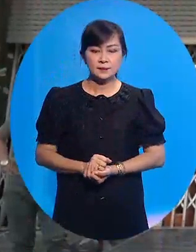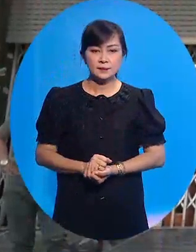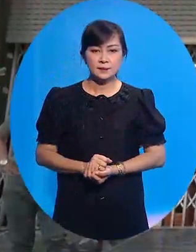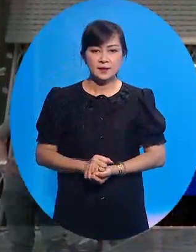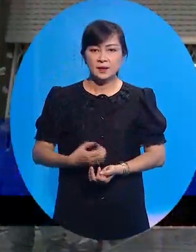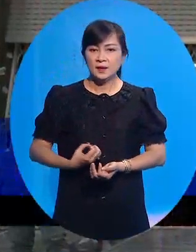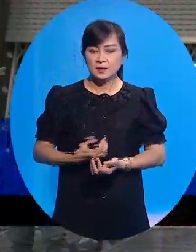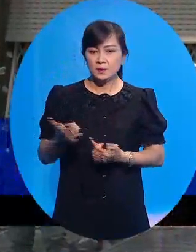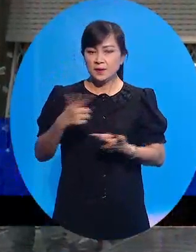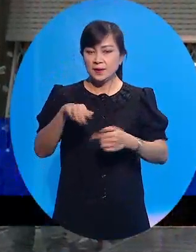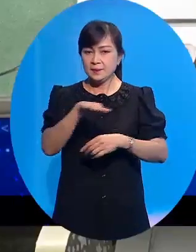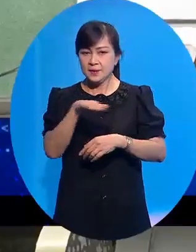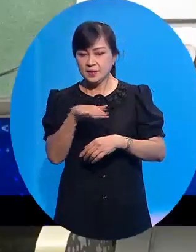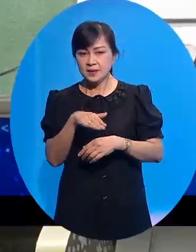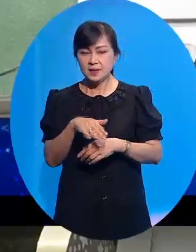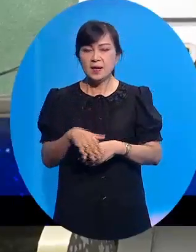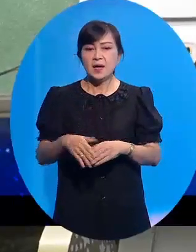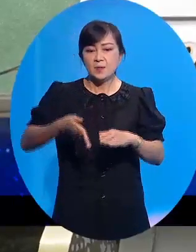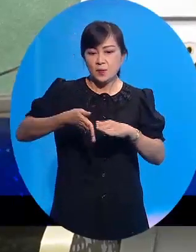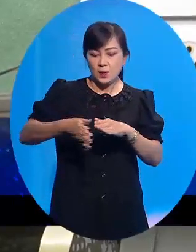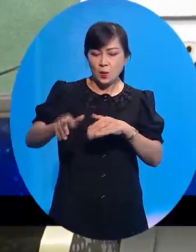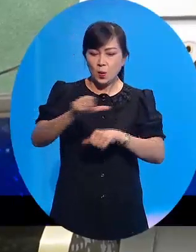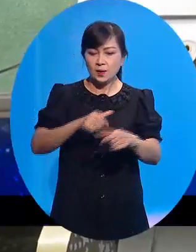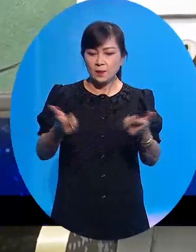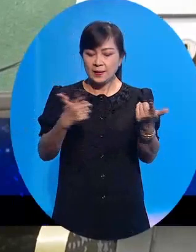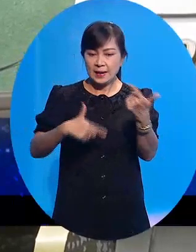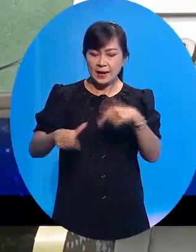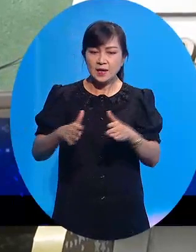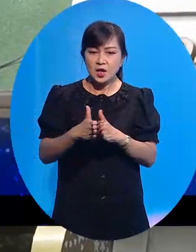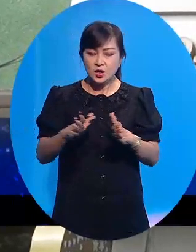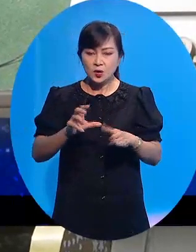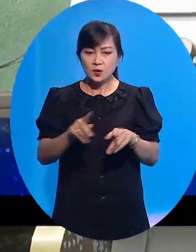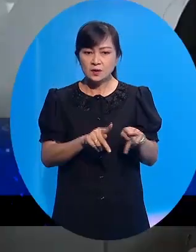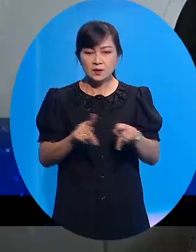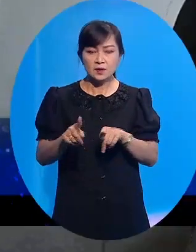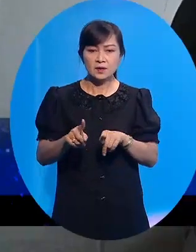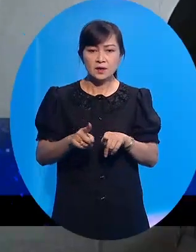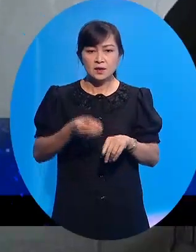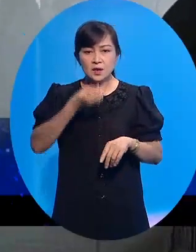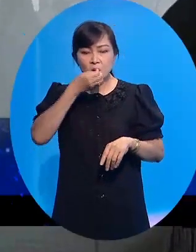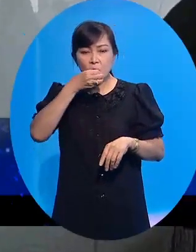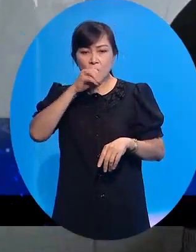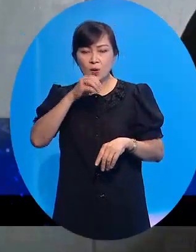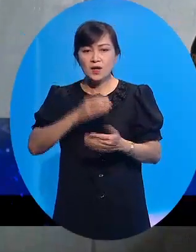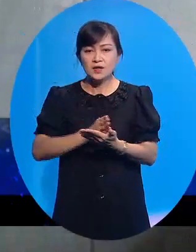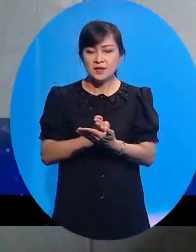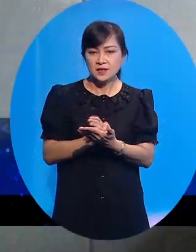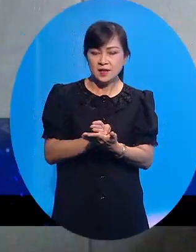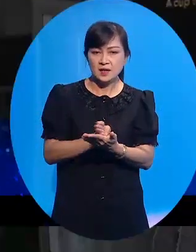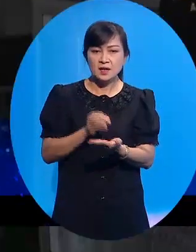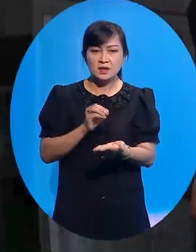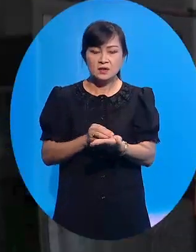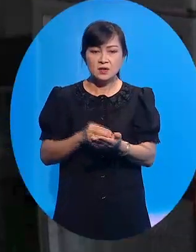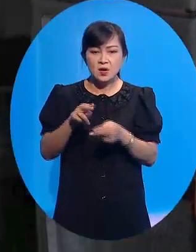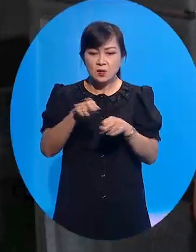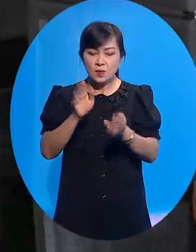Mặc dù cuộc sống trở lại bình thường mới, các hàng quán đã hoạt động trở lại, song nhiều cơ sở kinh doanh dịch vụ nước uống online chia sẻ vẫn chưa thể